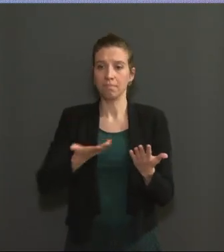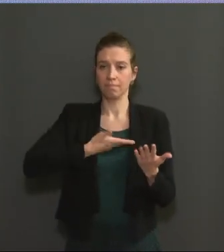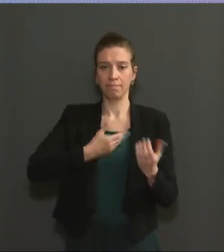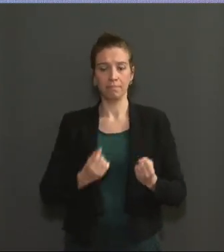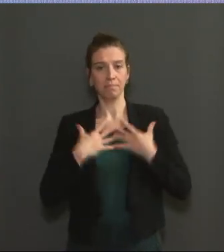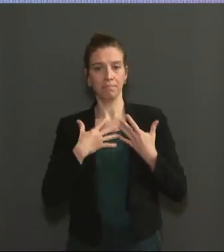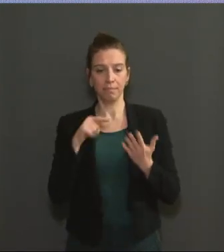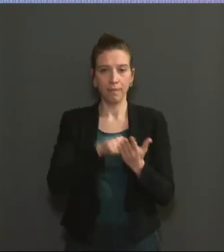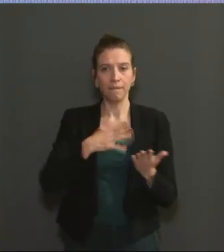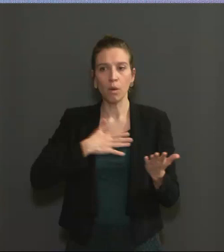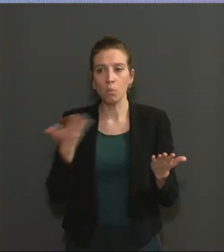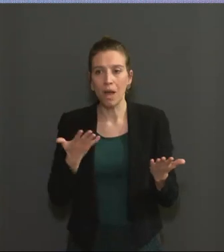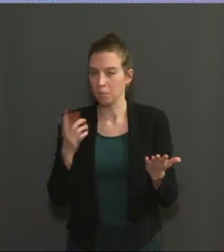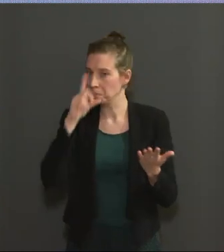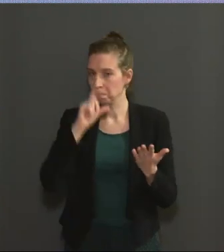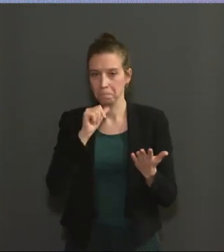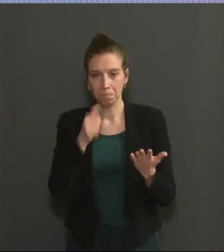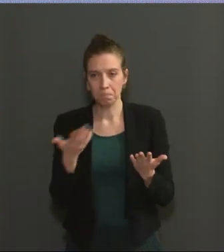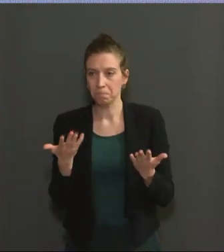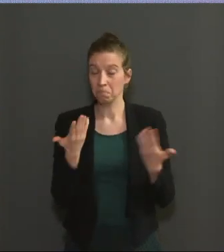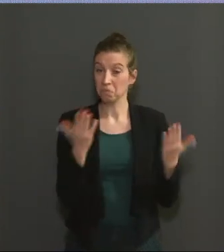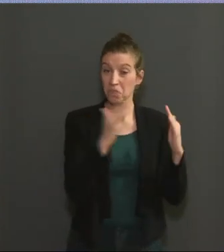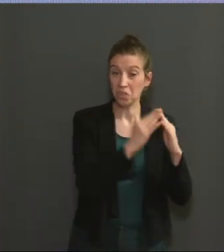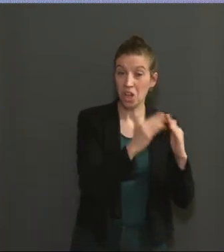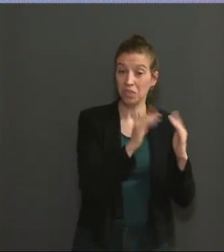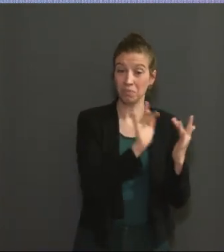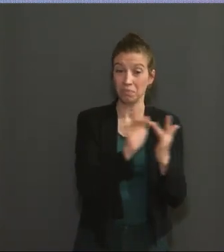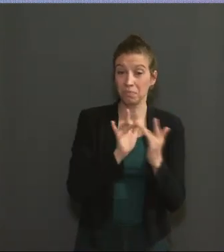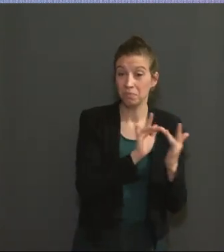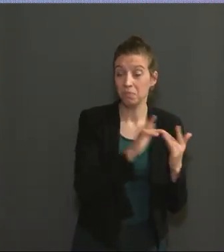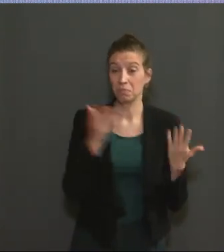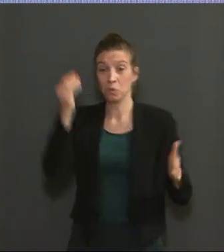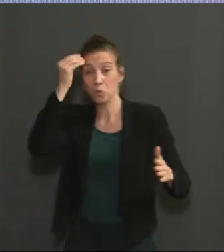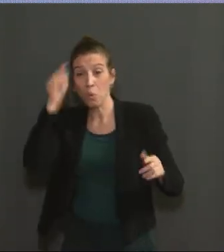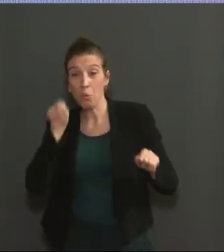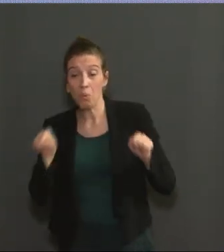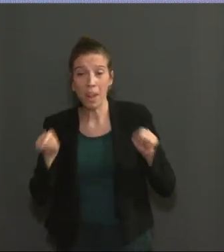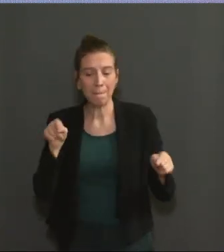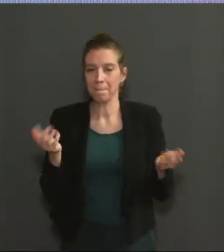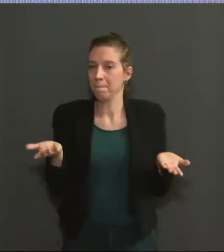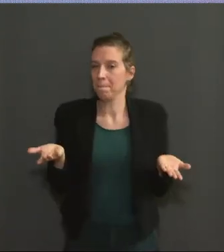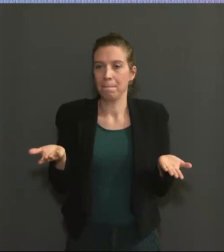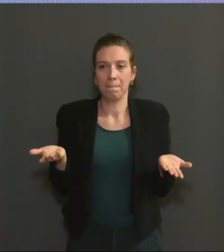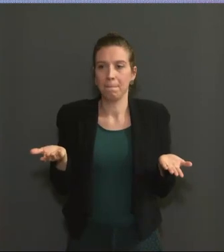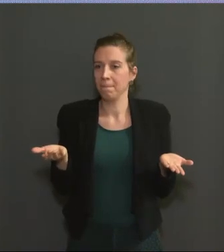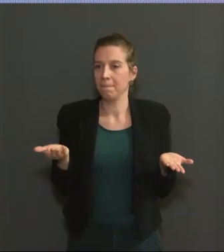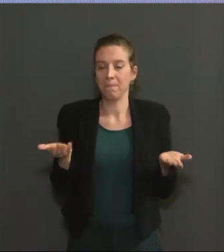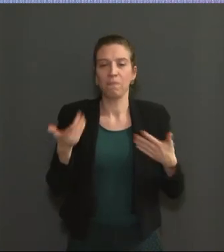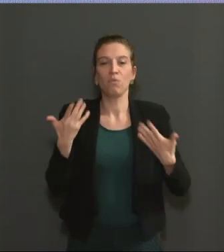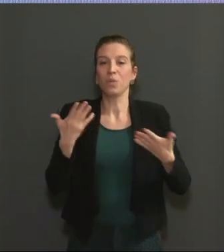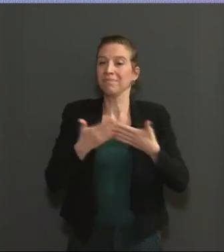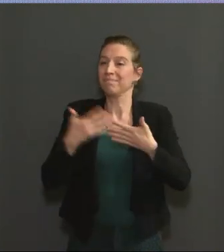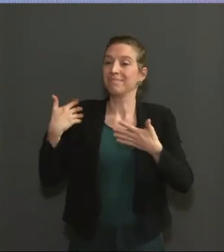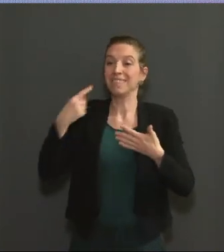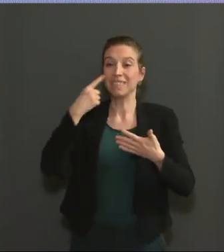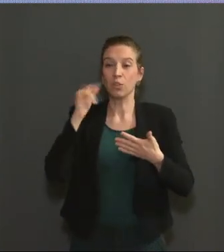familieverband zijn of op de school zelf uit het verleden is gebleken dat besmettingen bij kinderen